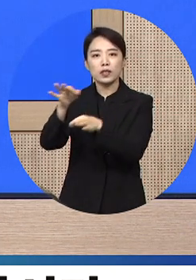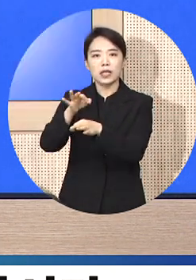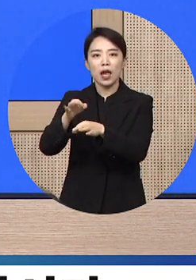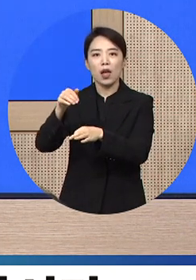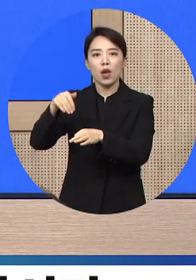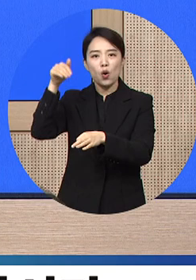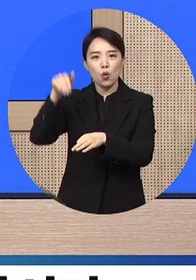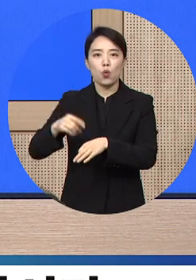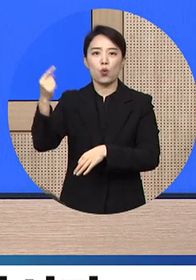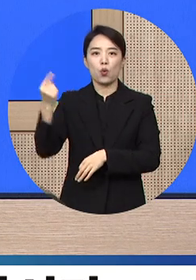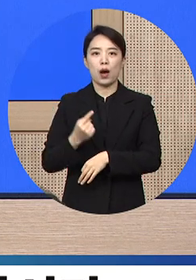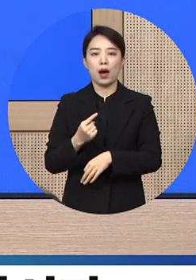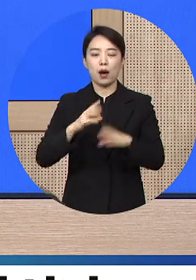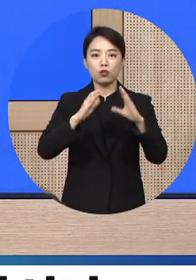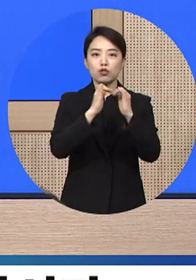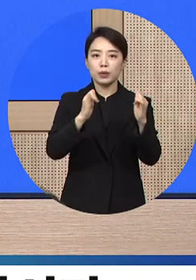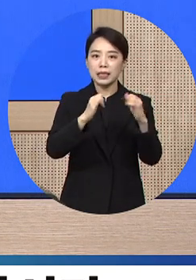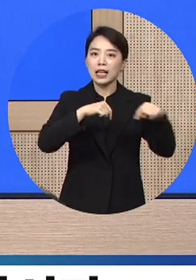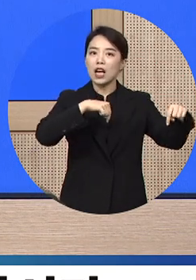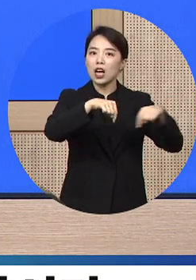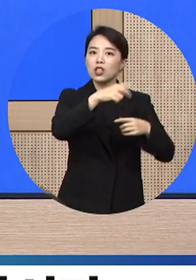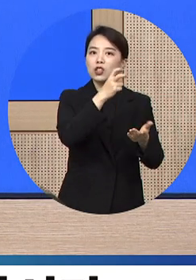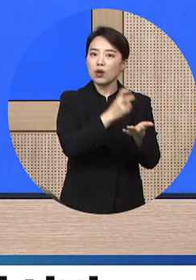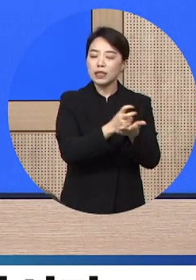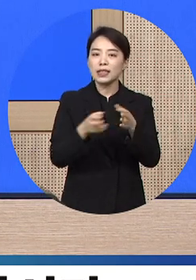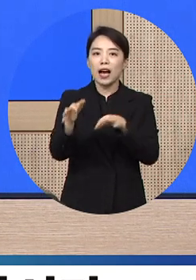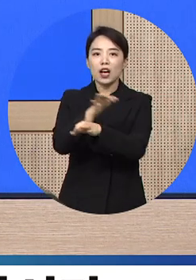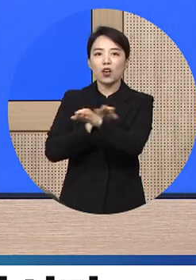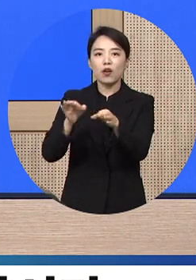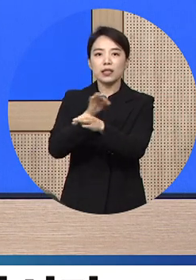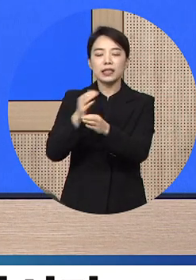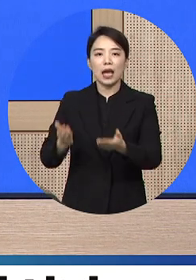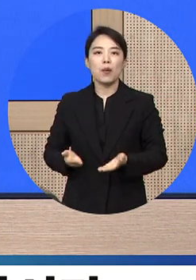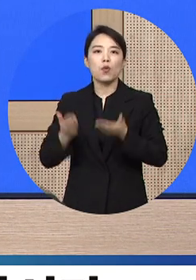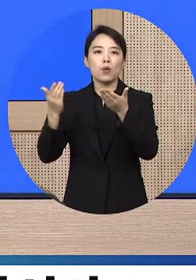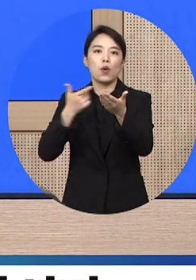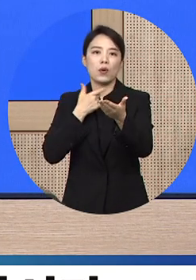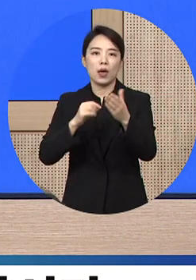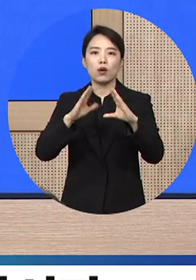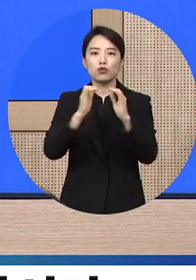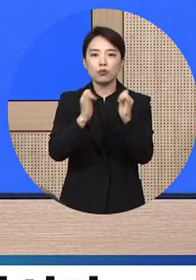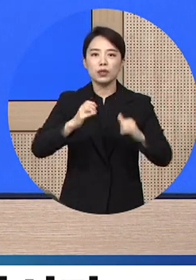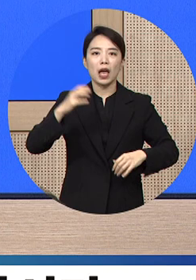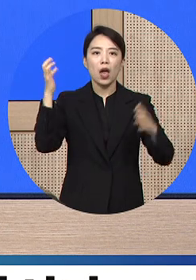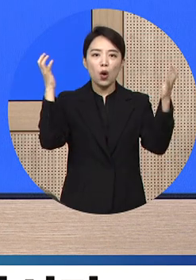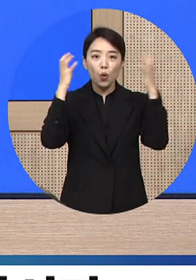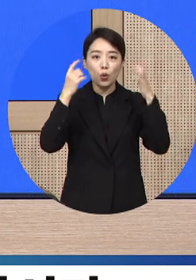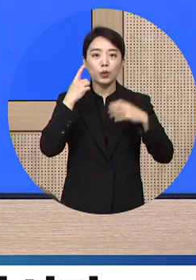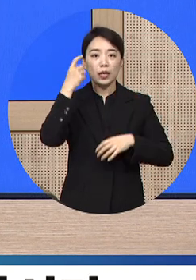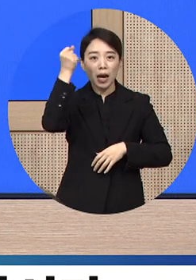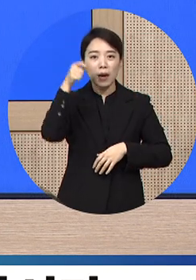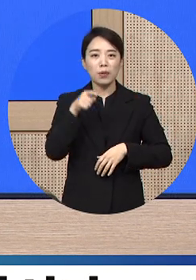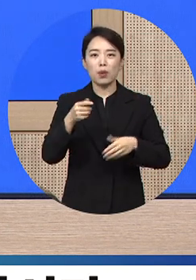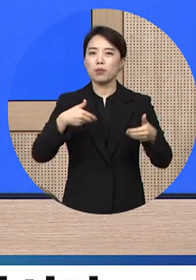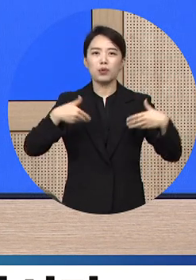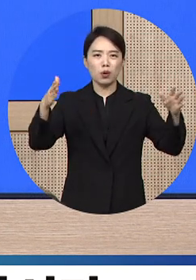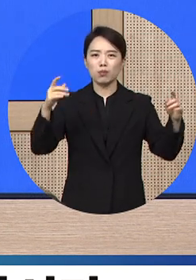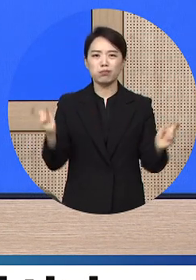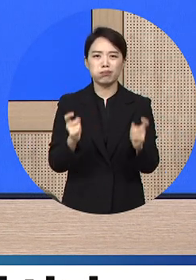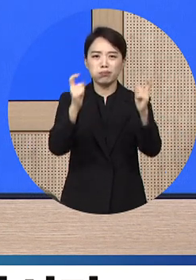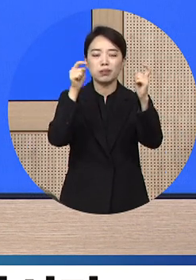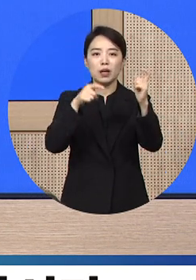국민은 정치가 경제에 봉사하길 원합니다. 국민의 고통을 생각하면 더 이상 쓸데없는